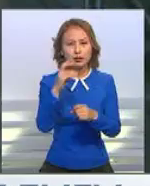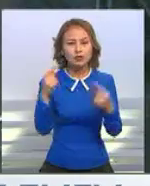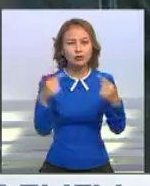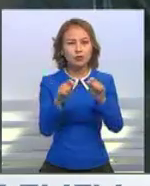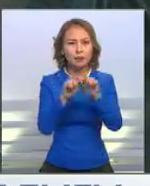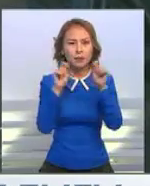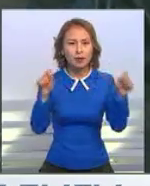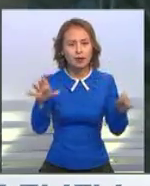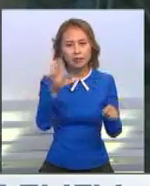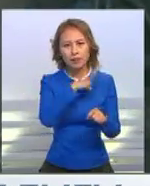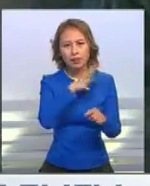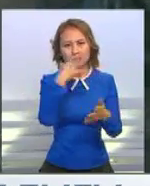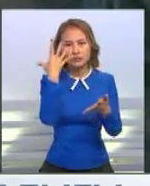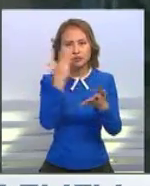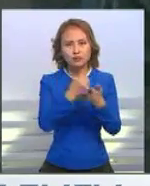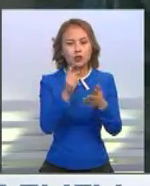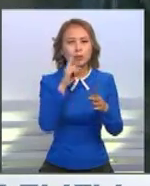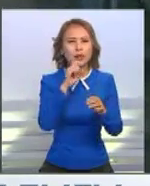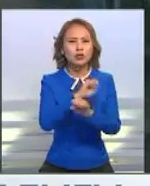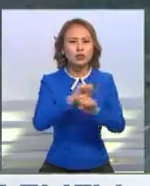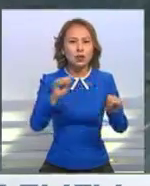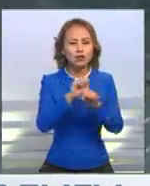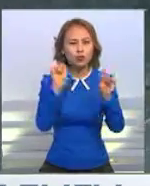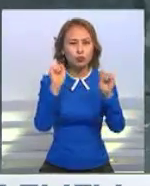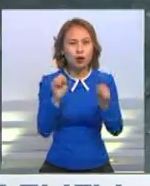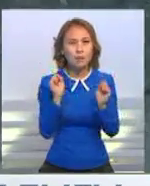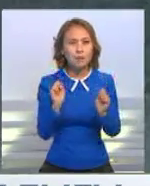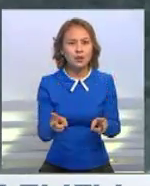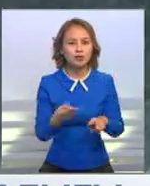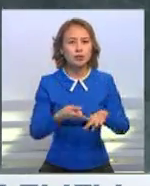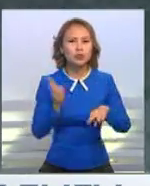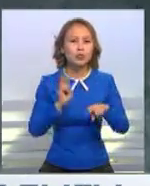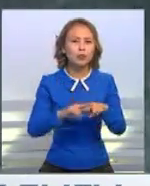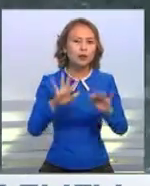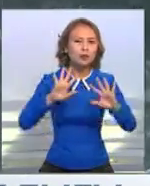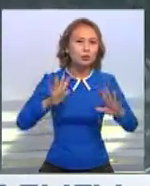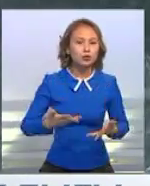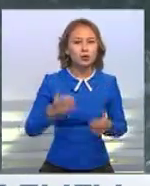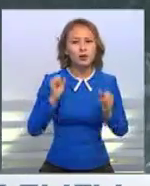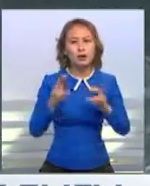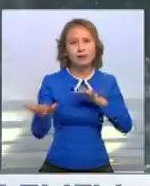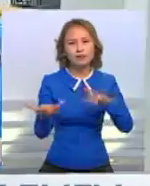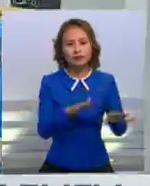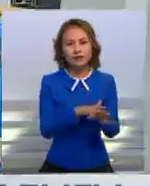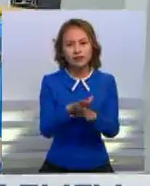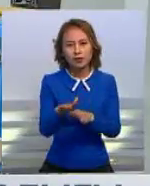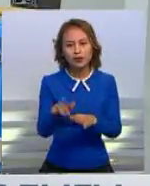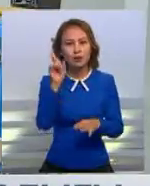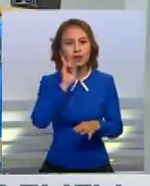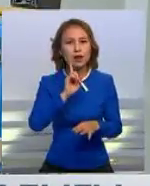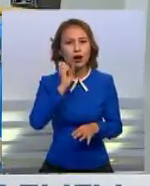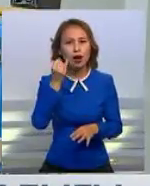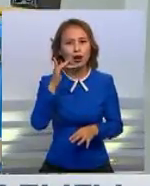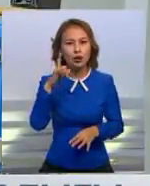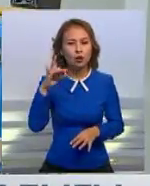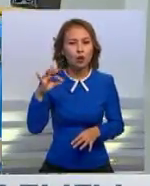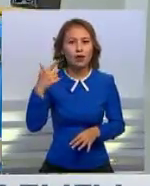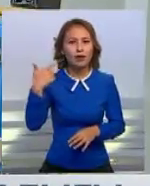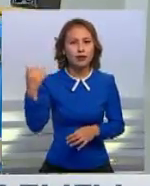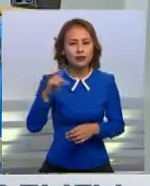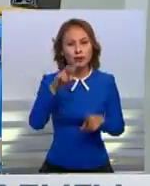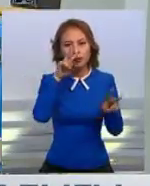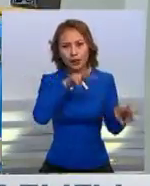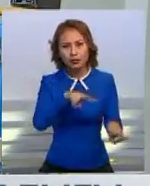концентрациясын бақылау. Олардың көпшілігінде жарылыс қаупы бар. Лава атмосферасындағы жағдайдың қалай жүзеге асатынын аэрогазды мамандандырылған